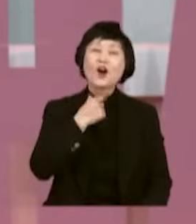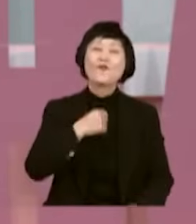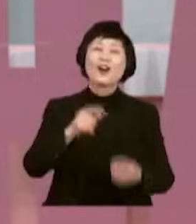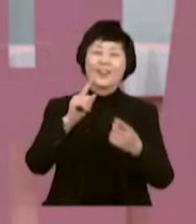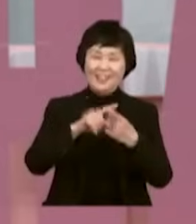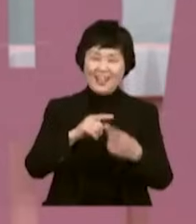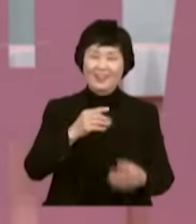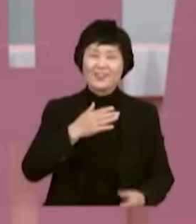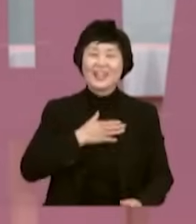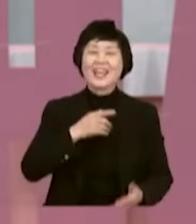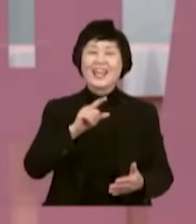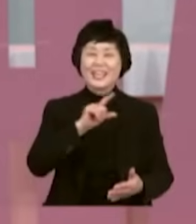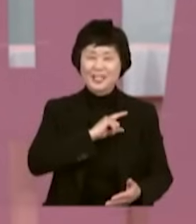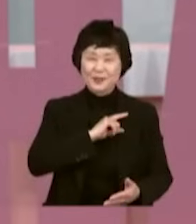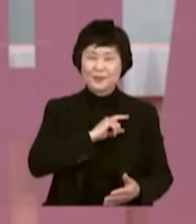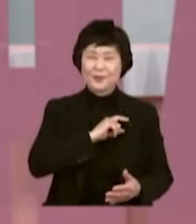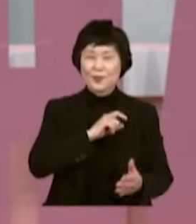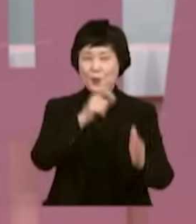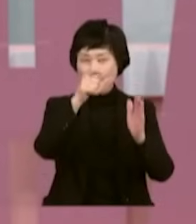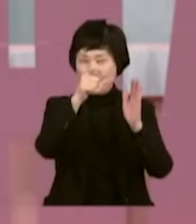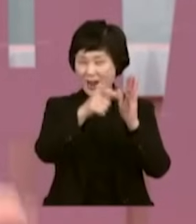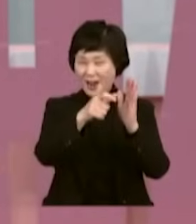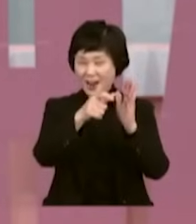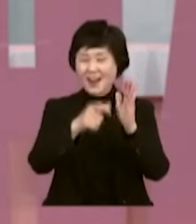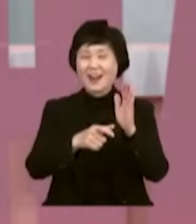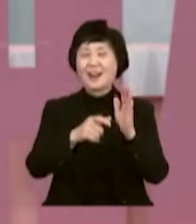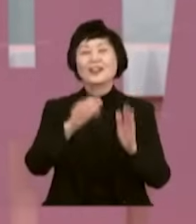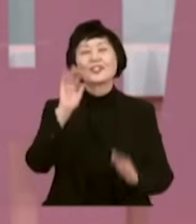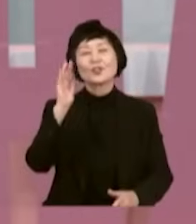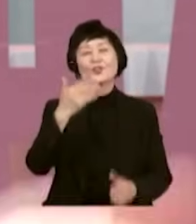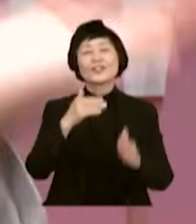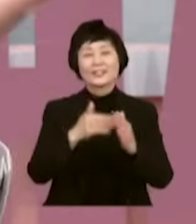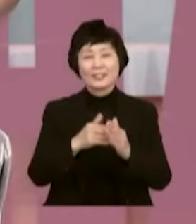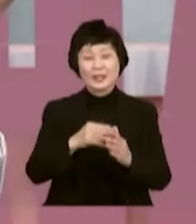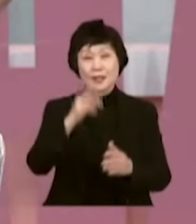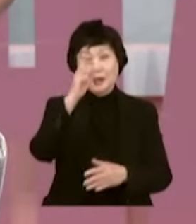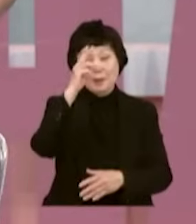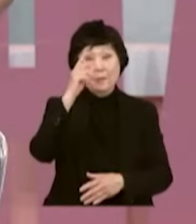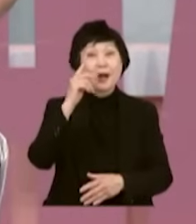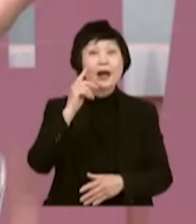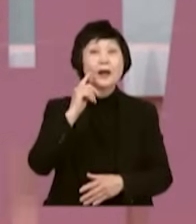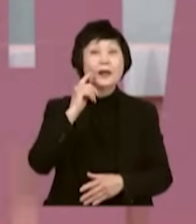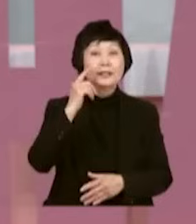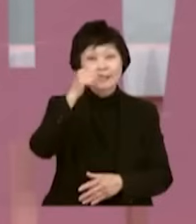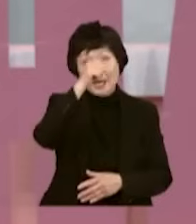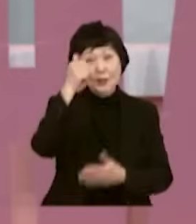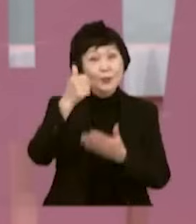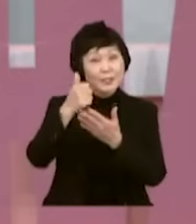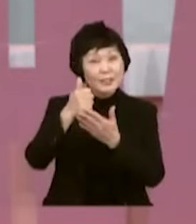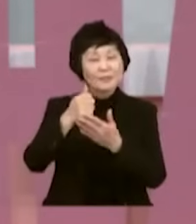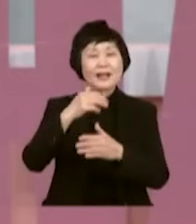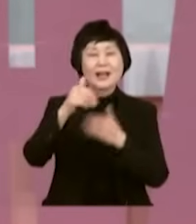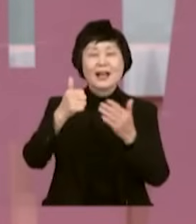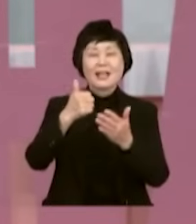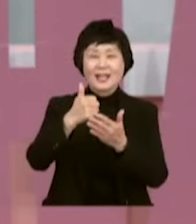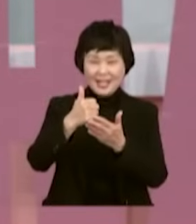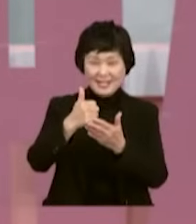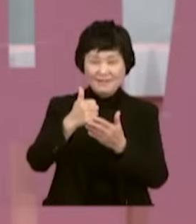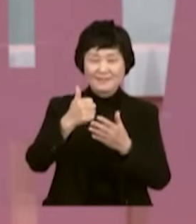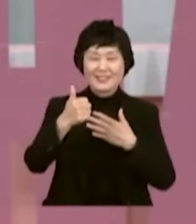그 들어오니까 저를 우리 어머니의 소원대로 이름이 올라가게 됐어요. 그래서 저는 이